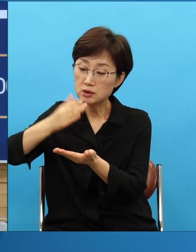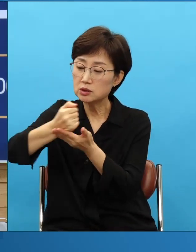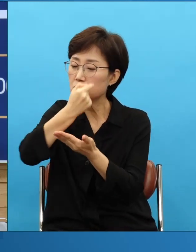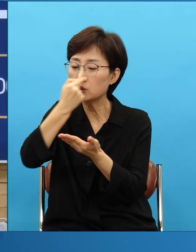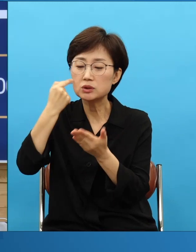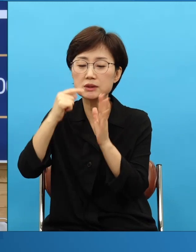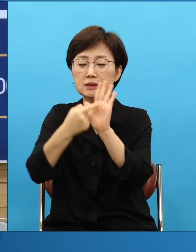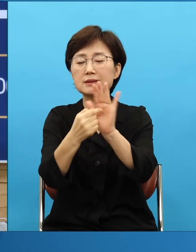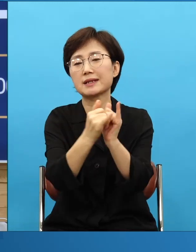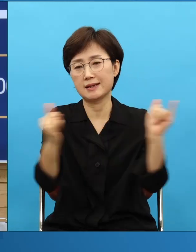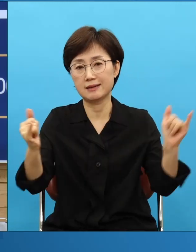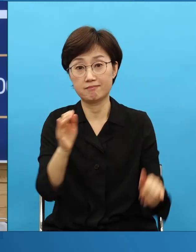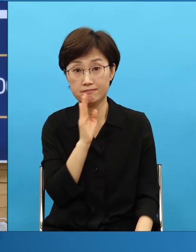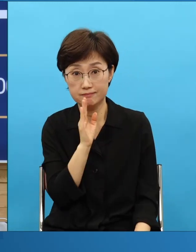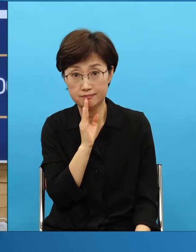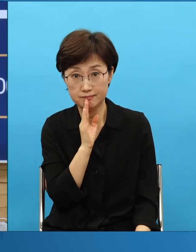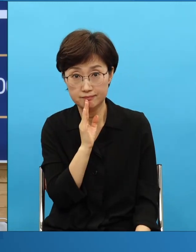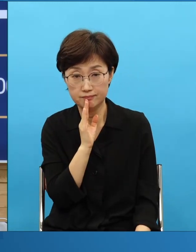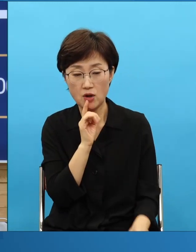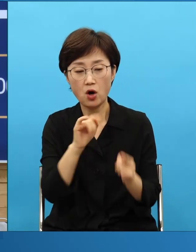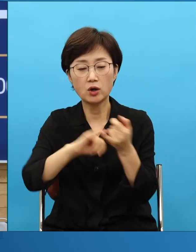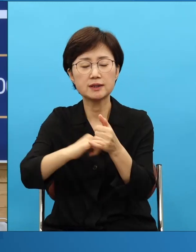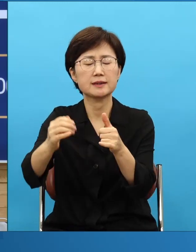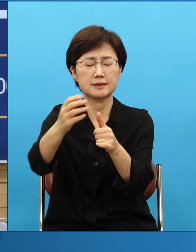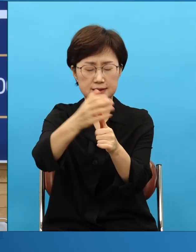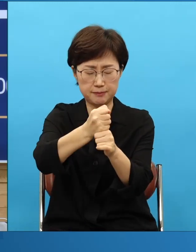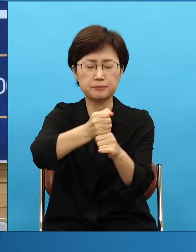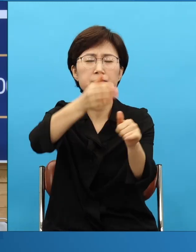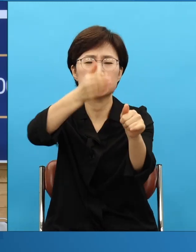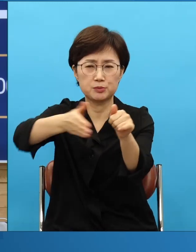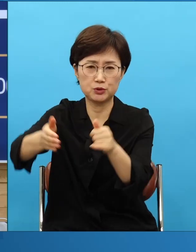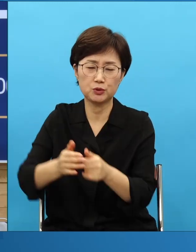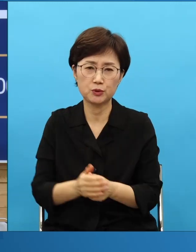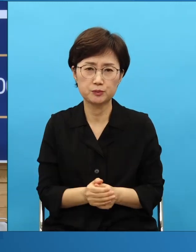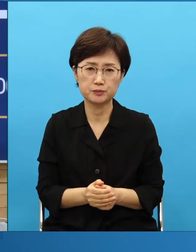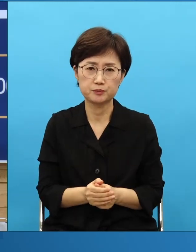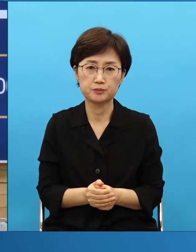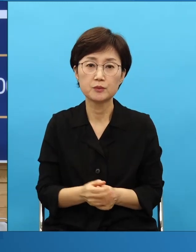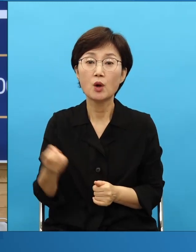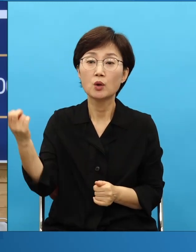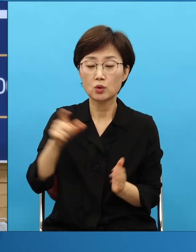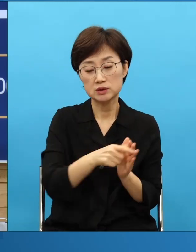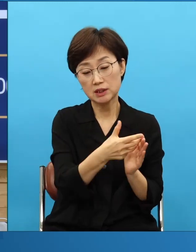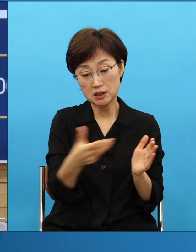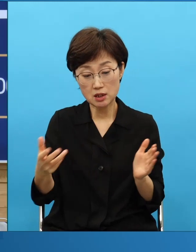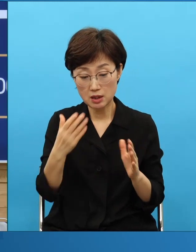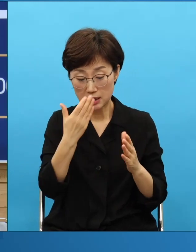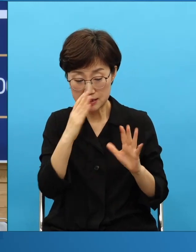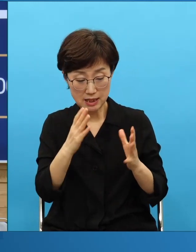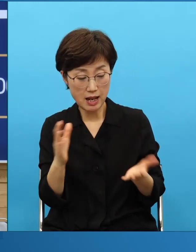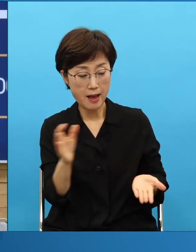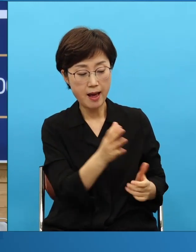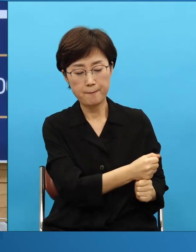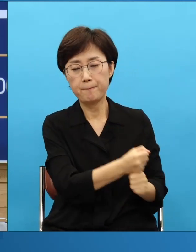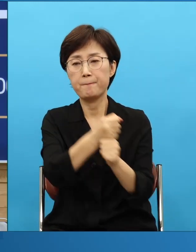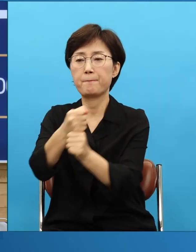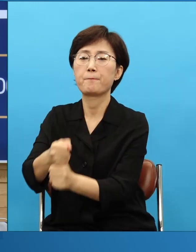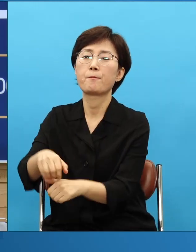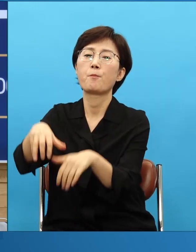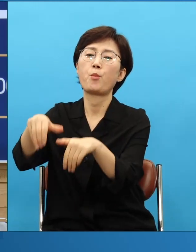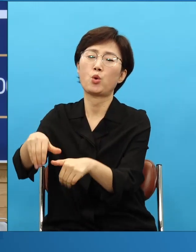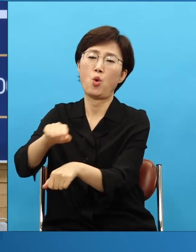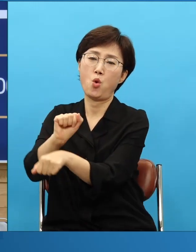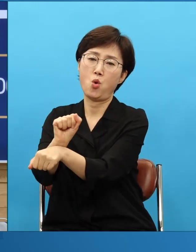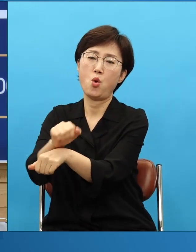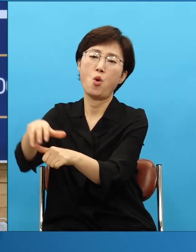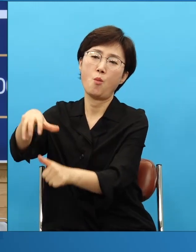언약 딱 붙잡는 겁니다. If that's so, then we have to hold firmly to this covenant. 포로됐을 때 또 얘기했어요. Again, when they were colonized and 뭡니까? getting captive, they said, 이사야